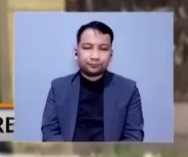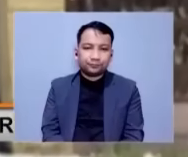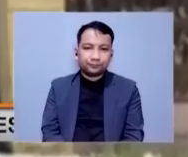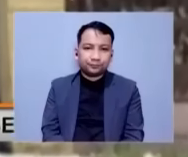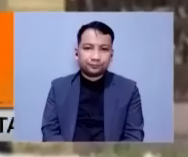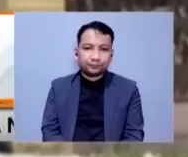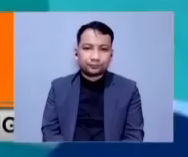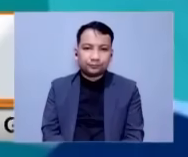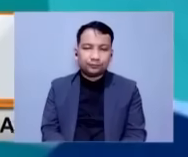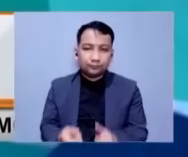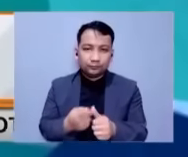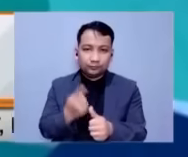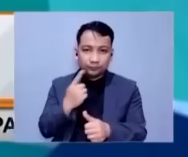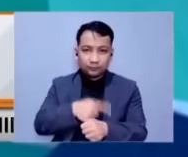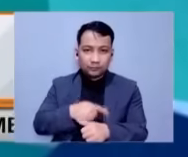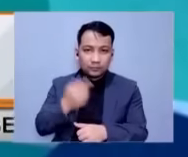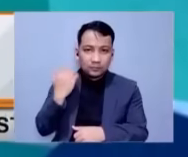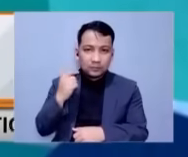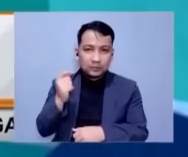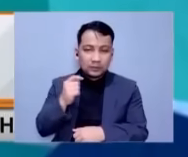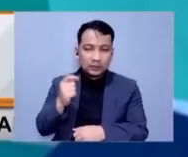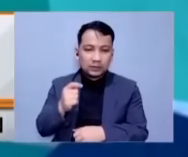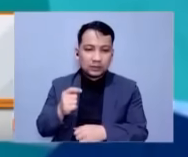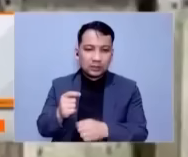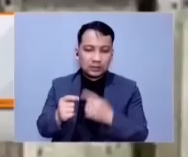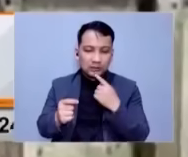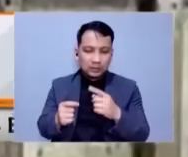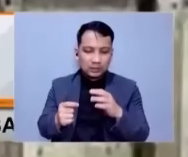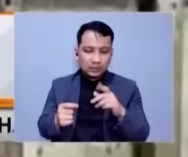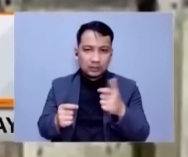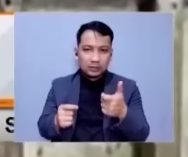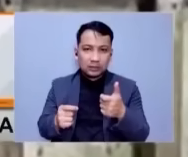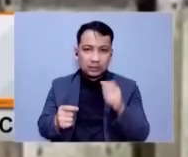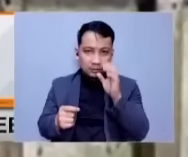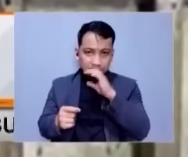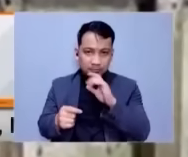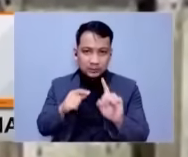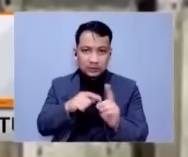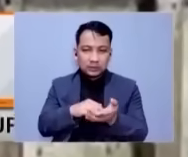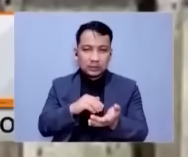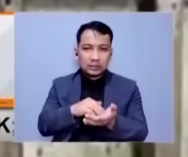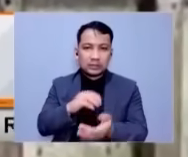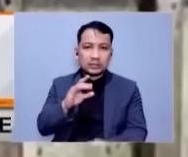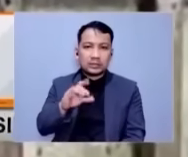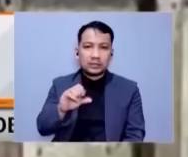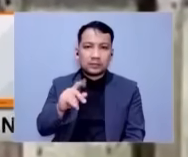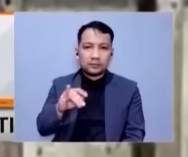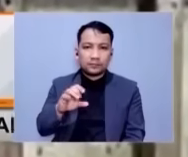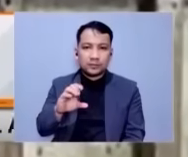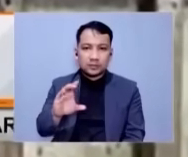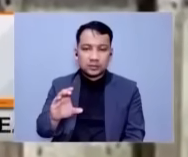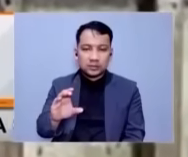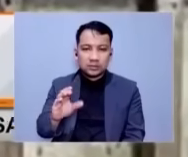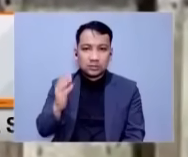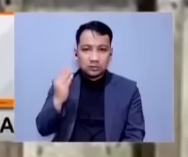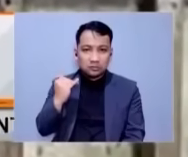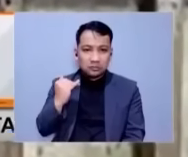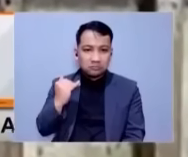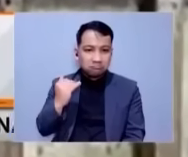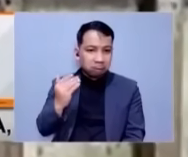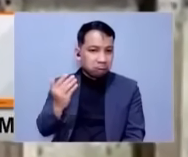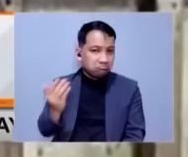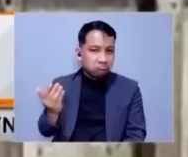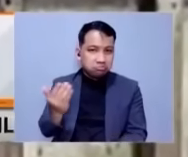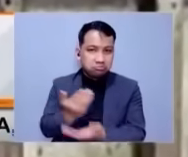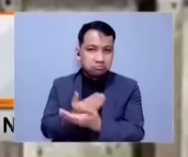Unang araw pa lang noong Martes sa Rural Health Unit sa Dalagete, Cebu, si Dr. Antonio Alpici. Pero di pa man nag-iinit sa bagong